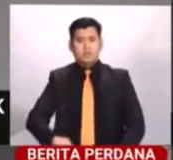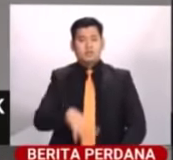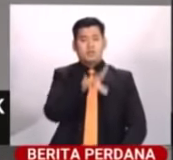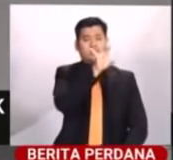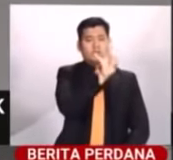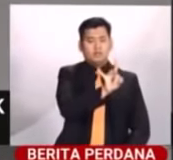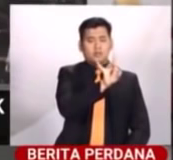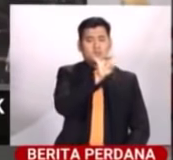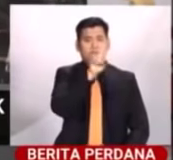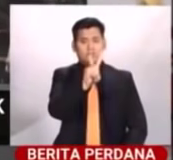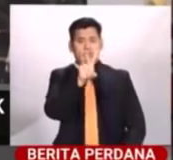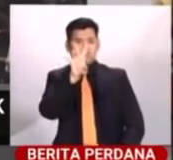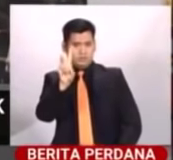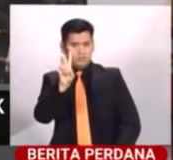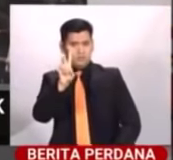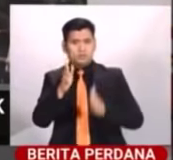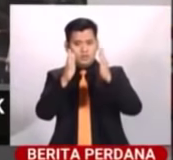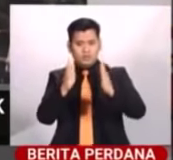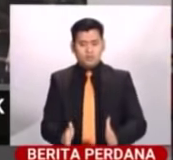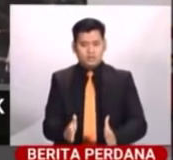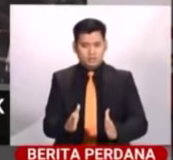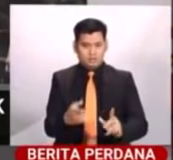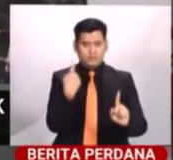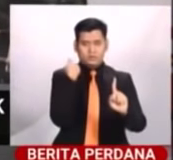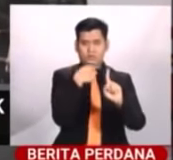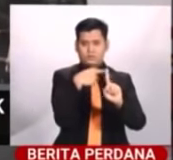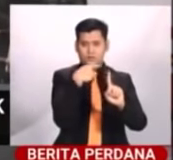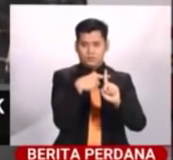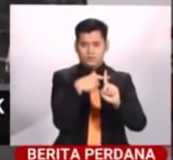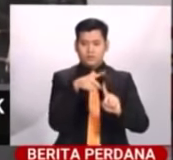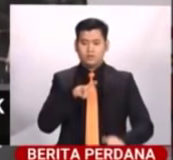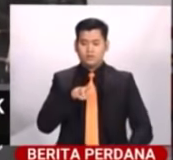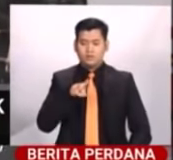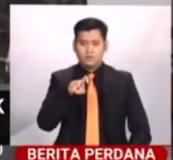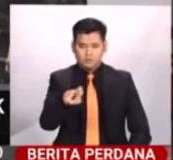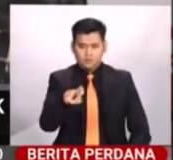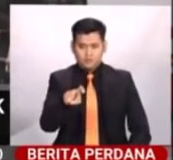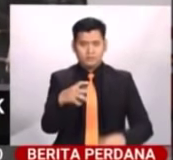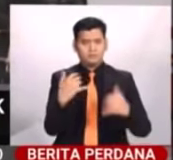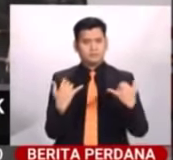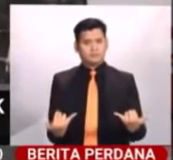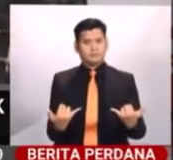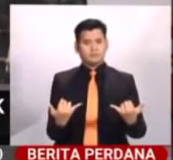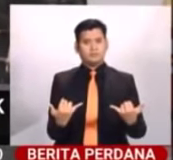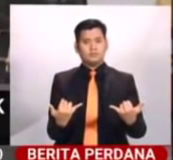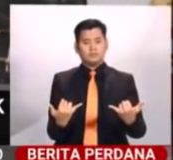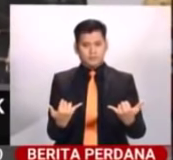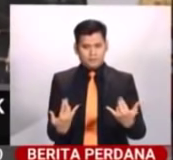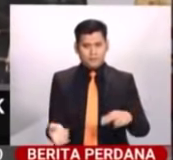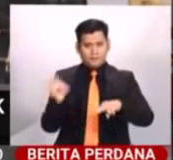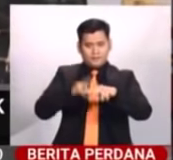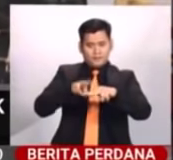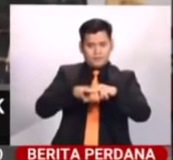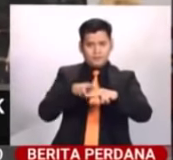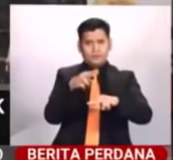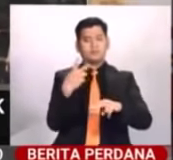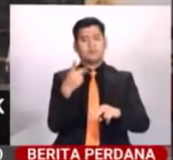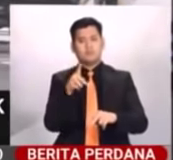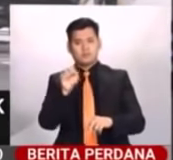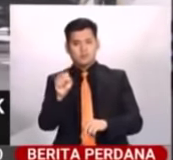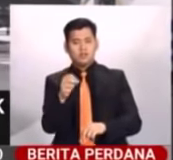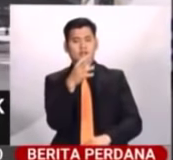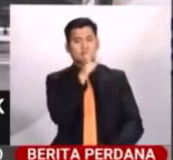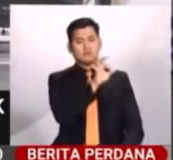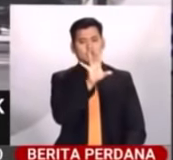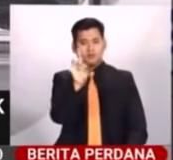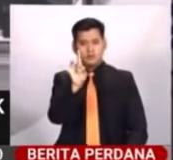827 individu di 28 negara disahkan positif COVID-19 setakat hari ini. Terdapat tambahan kes maut sebanyak 98